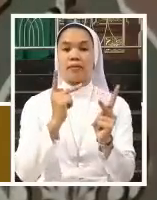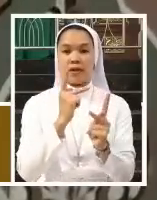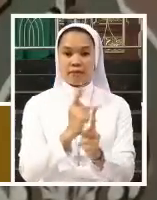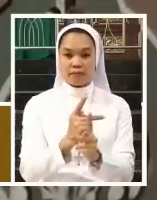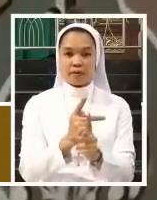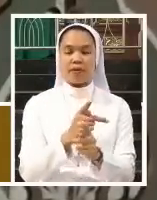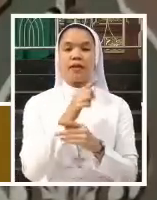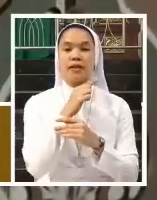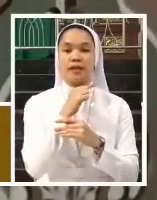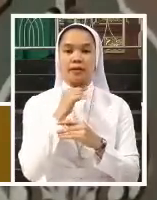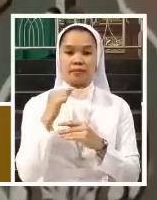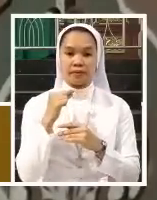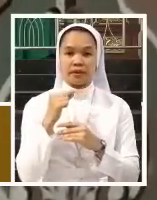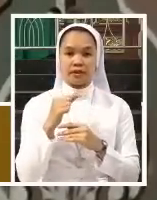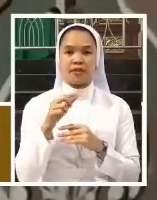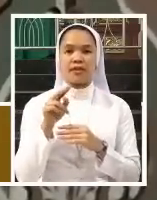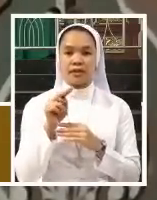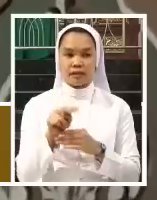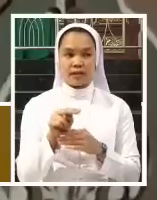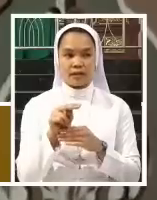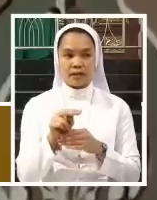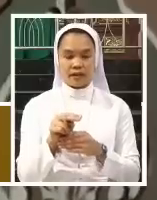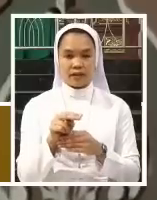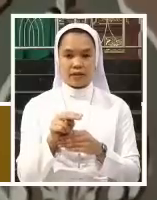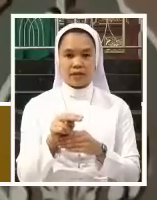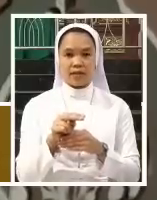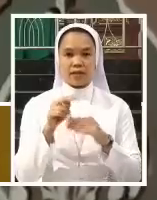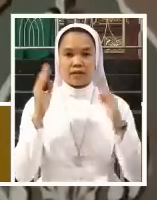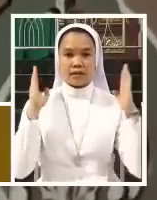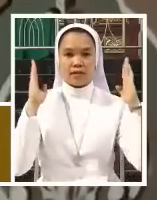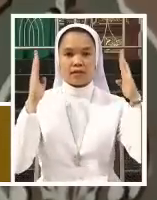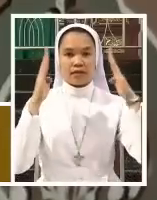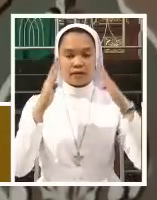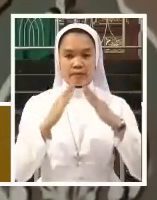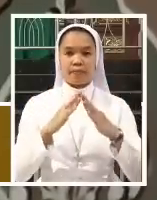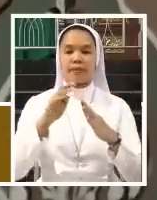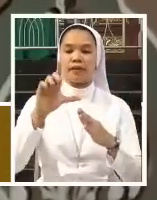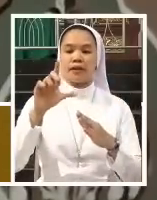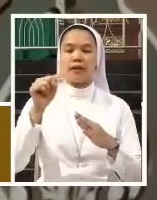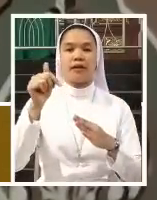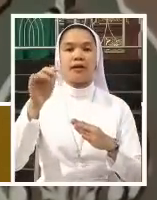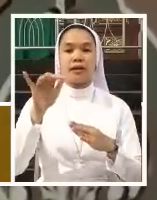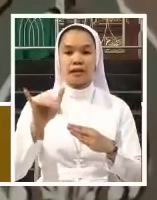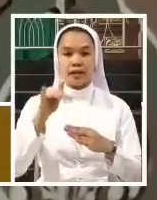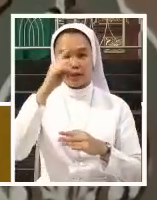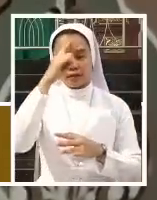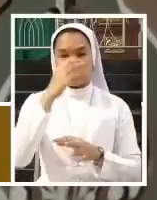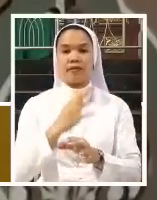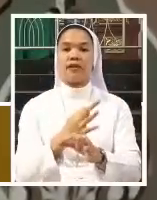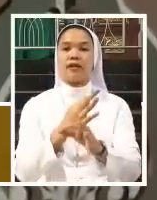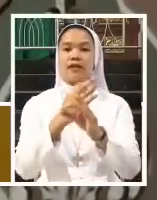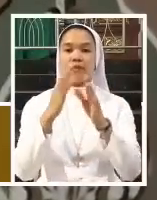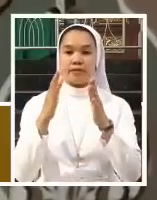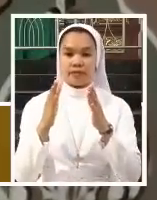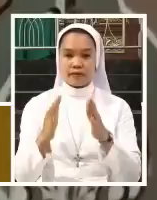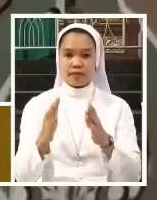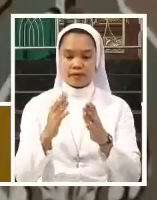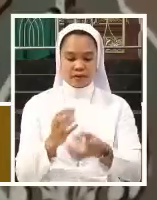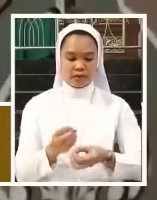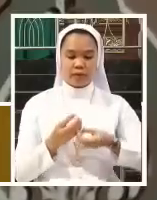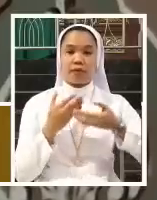padi na kaiba ang ubispo, ang laiko na isak sa buhay kang sidang pagiging